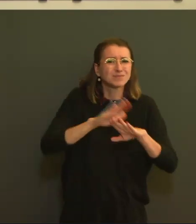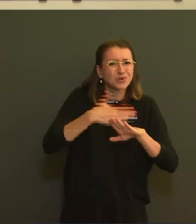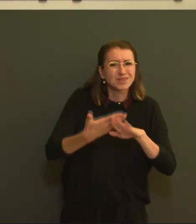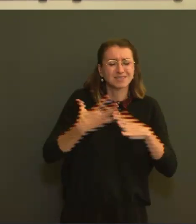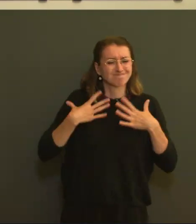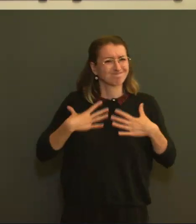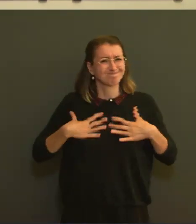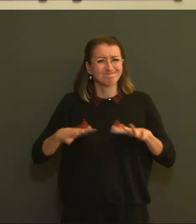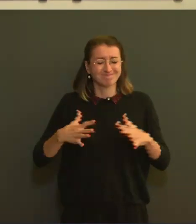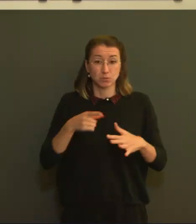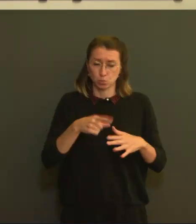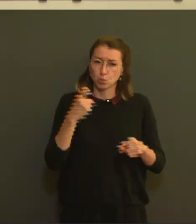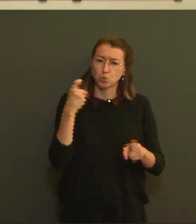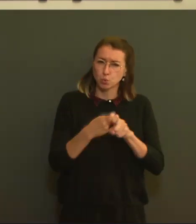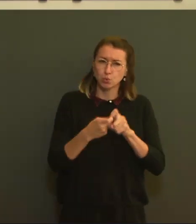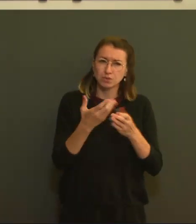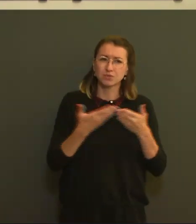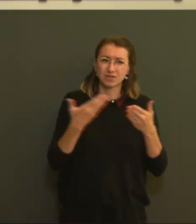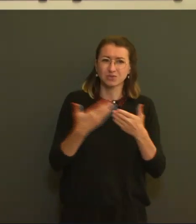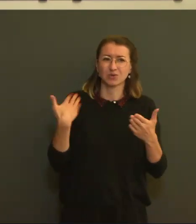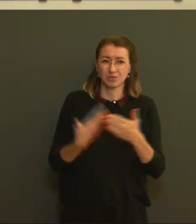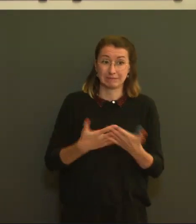aient joué conjointement pour expliquer ce pic de